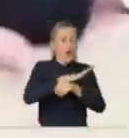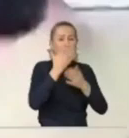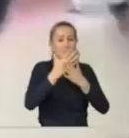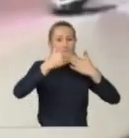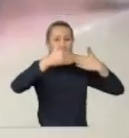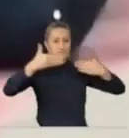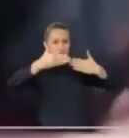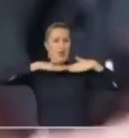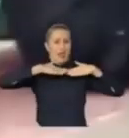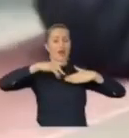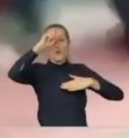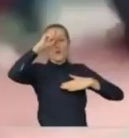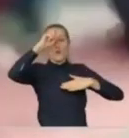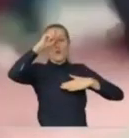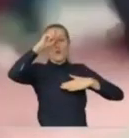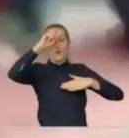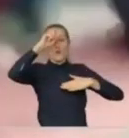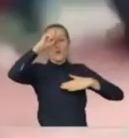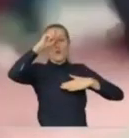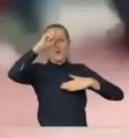na korytarzu. Studenci zaczęli spadać